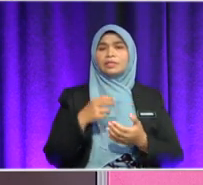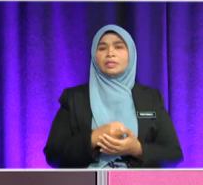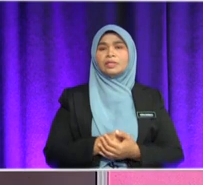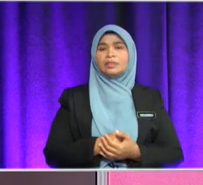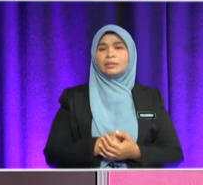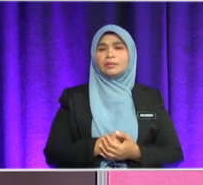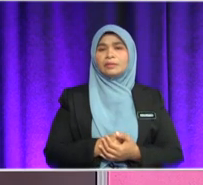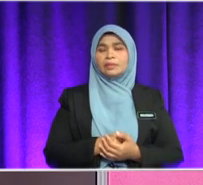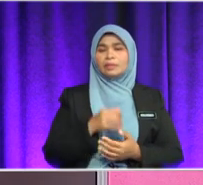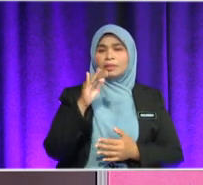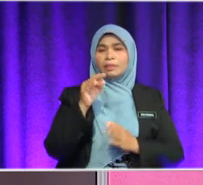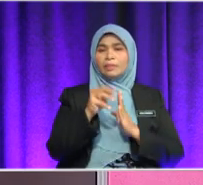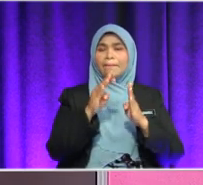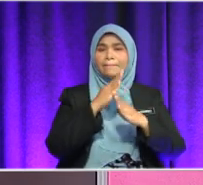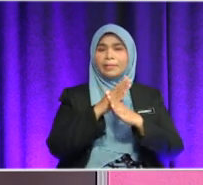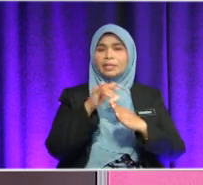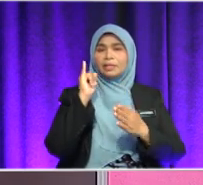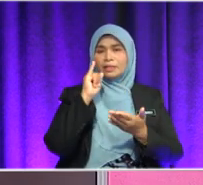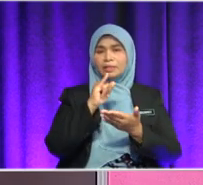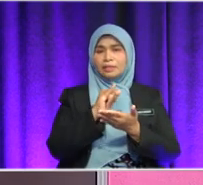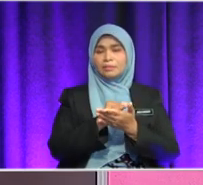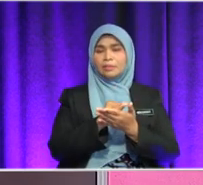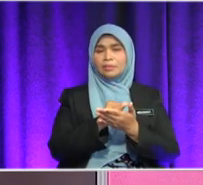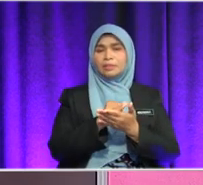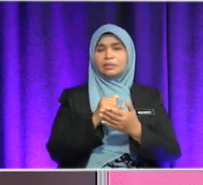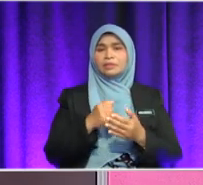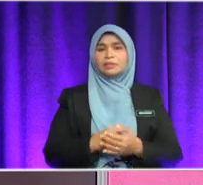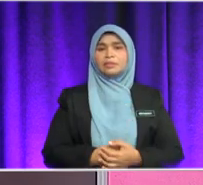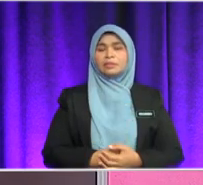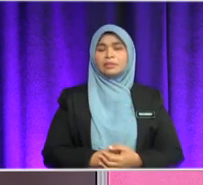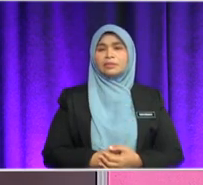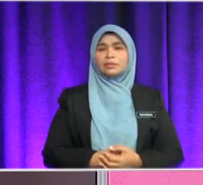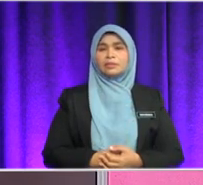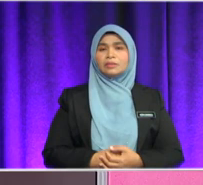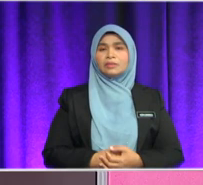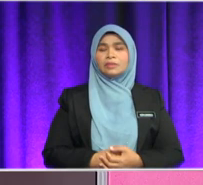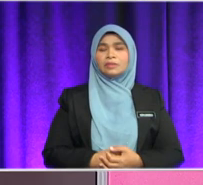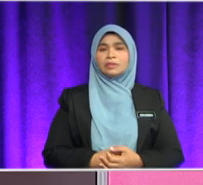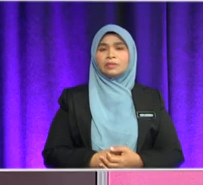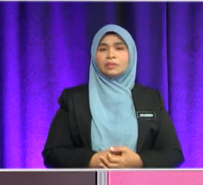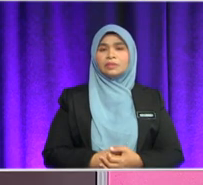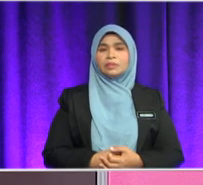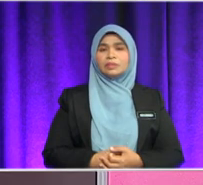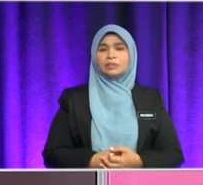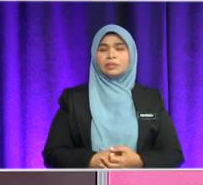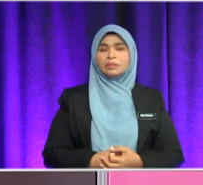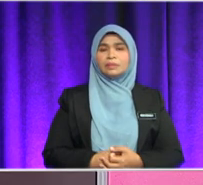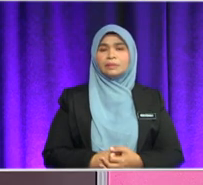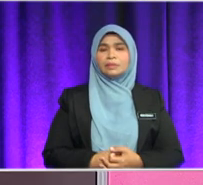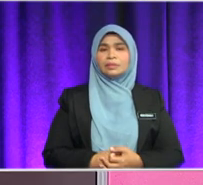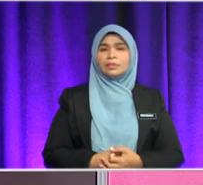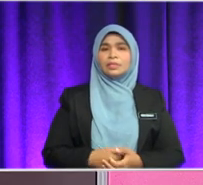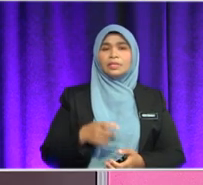perbuatan-perbuatan yang membatalkan iman sebagaimana Allah tadi disebut kesannya siapa tadi ya gagalnya